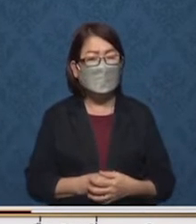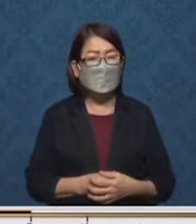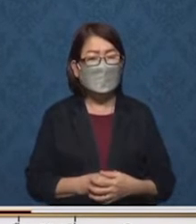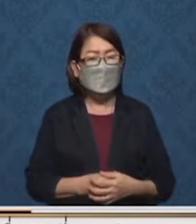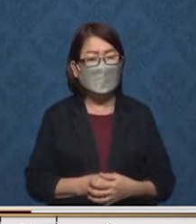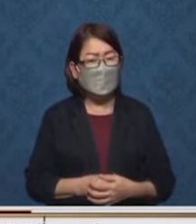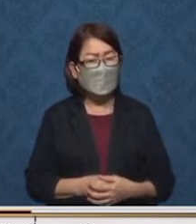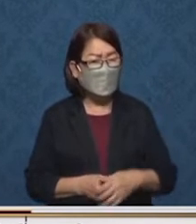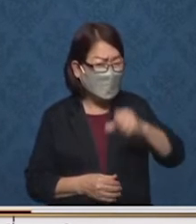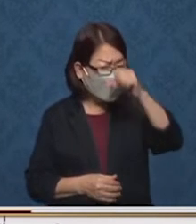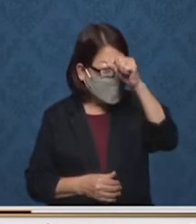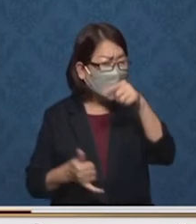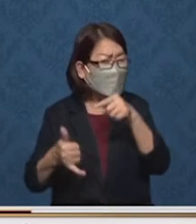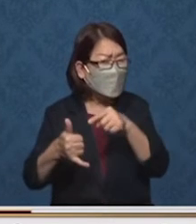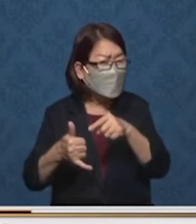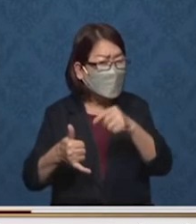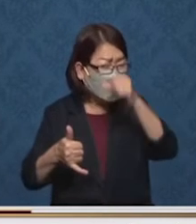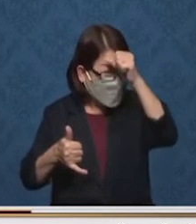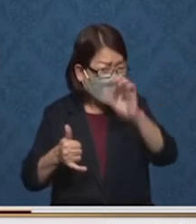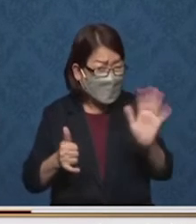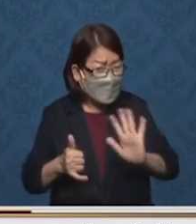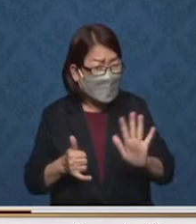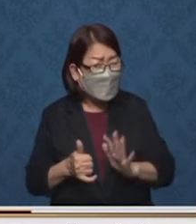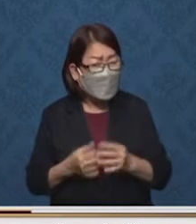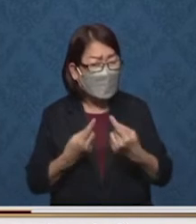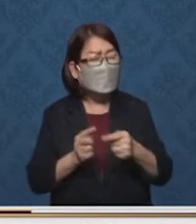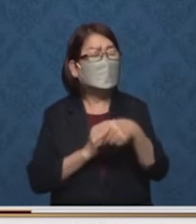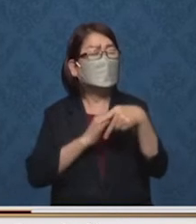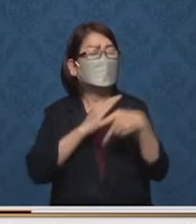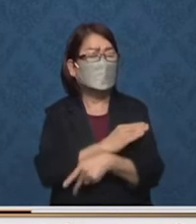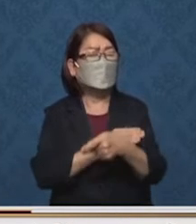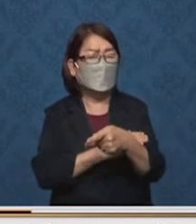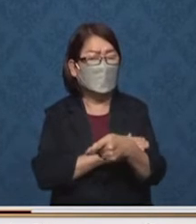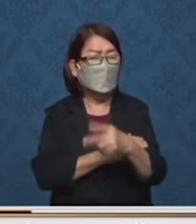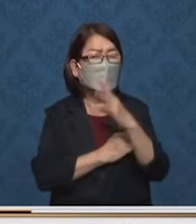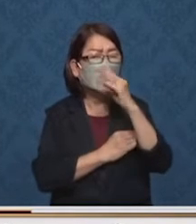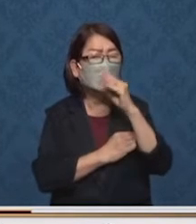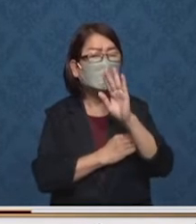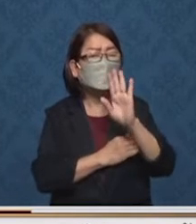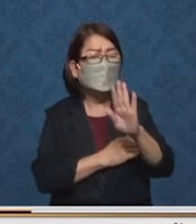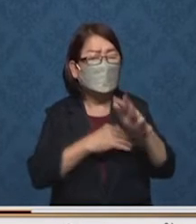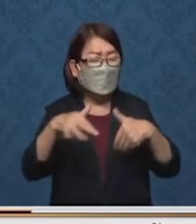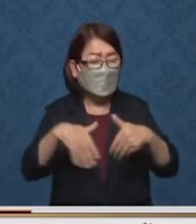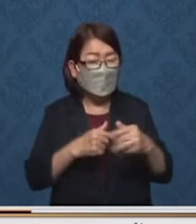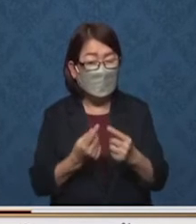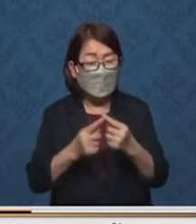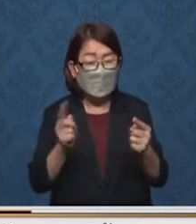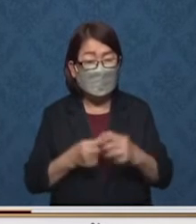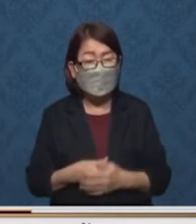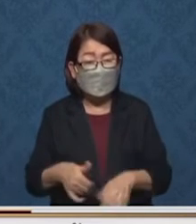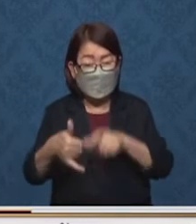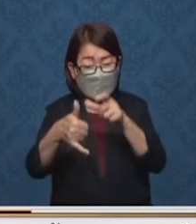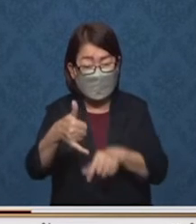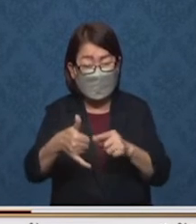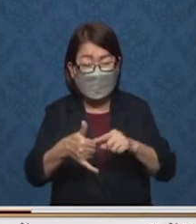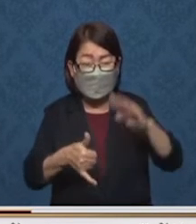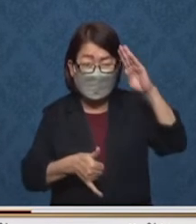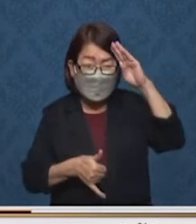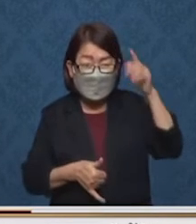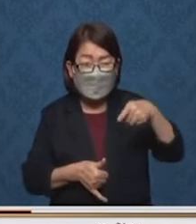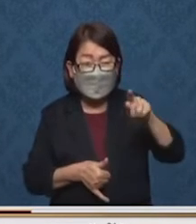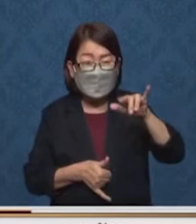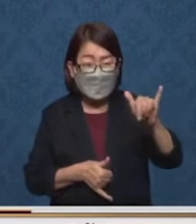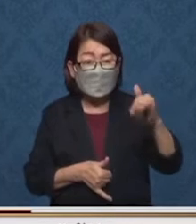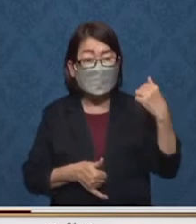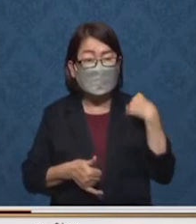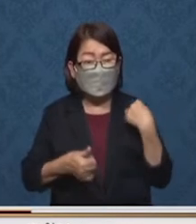ถ้าไม่โง่ก็โกงมันเกิดขึ้นอย่างนี้แต่พลเอกประยุทธ์จันทร์โอชาไม่ใช่ของอย่างนี้ท่านแข็งครับมี